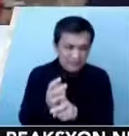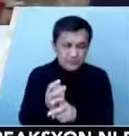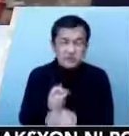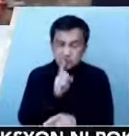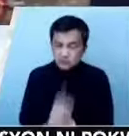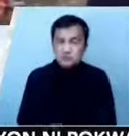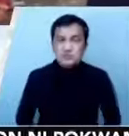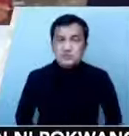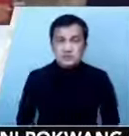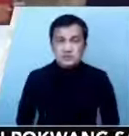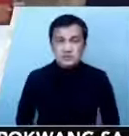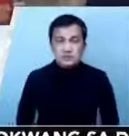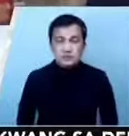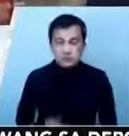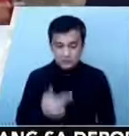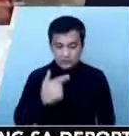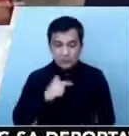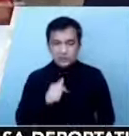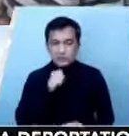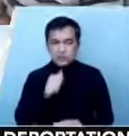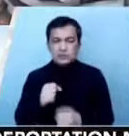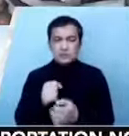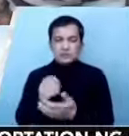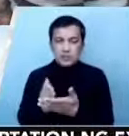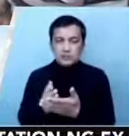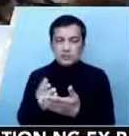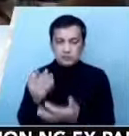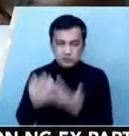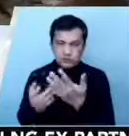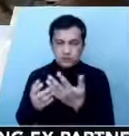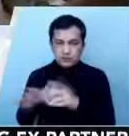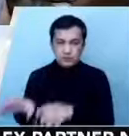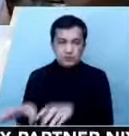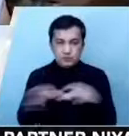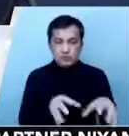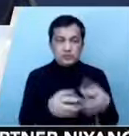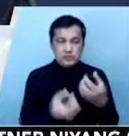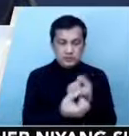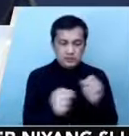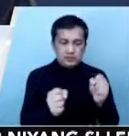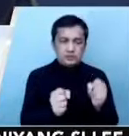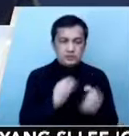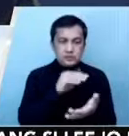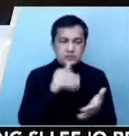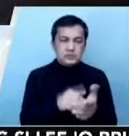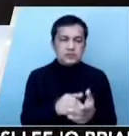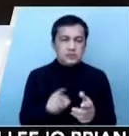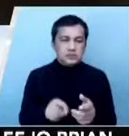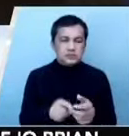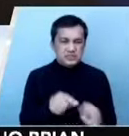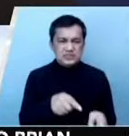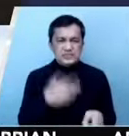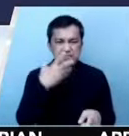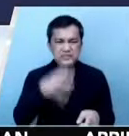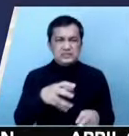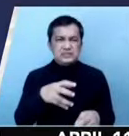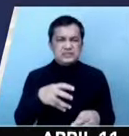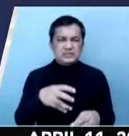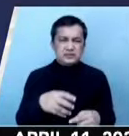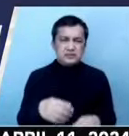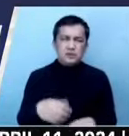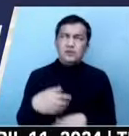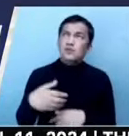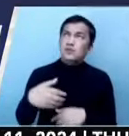mga nasunugan ay nasa evacuation center. Dito, init naman ang isa sa kanilang kalaban. Kagabi, wala po kami